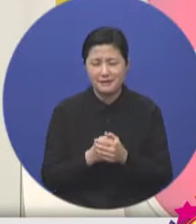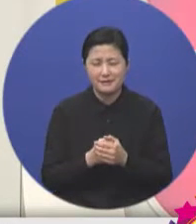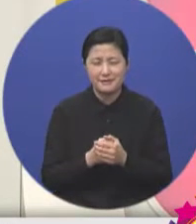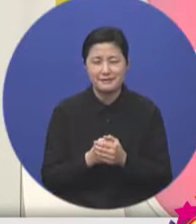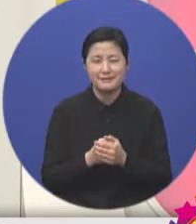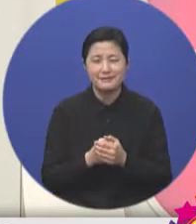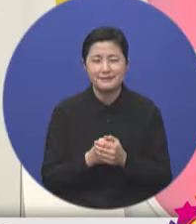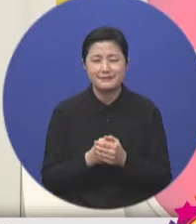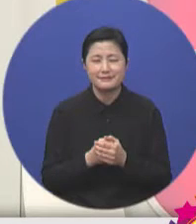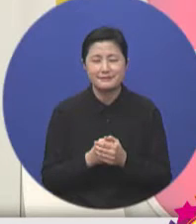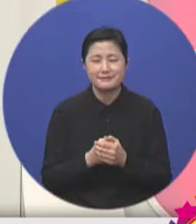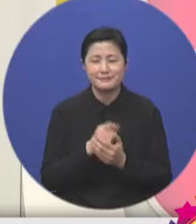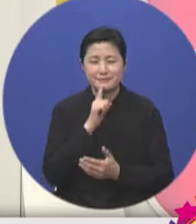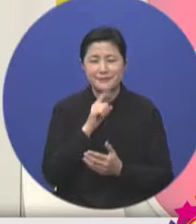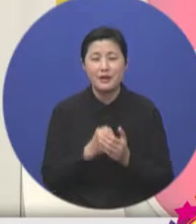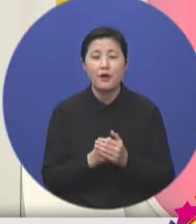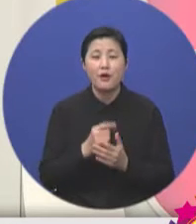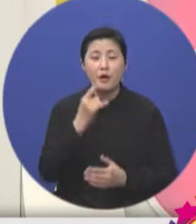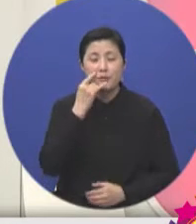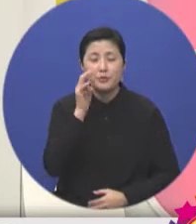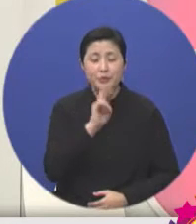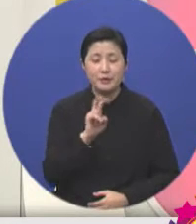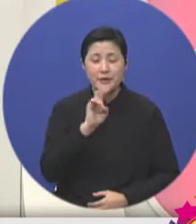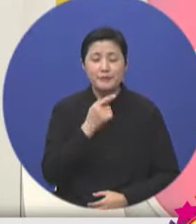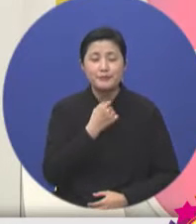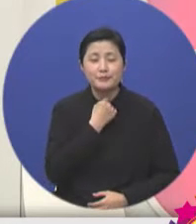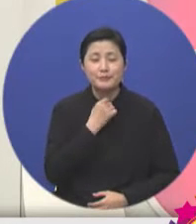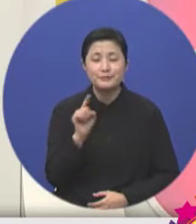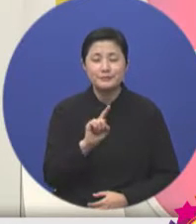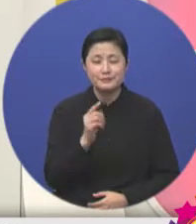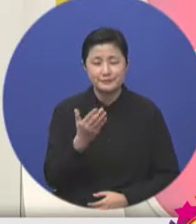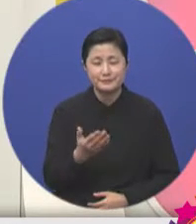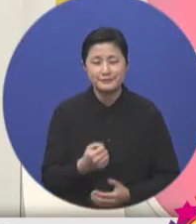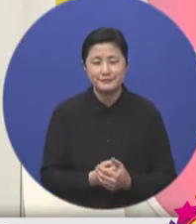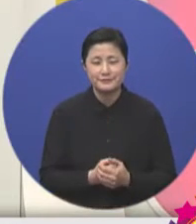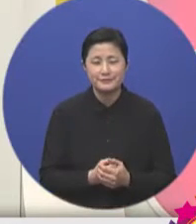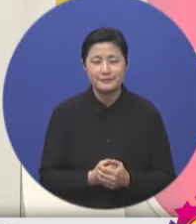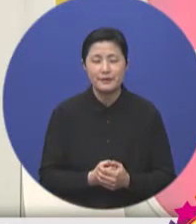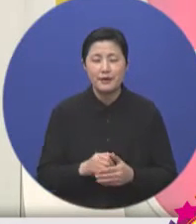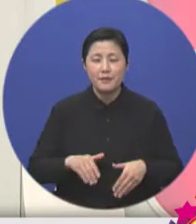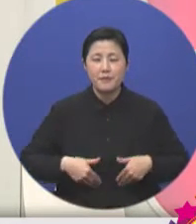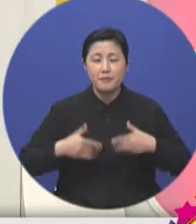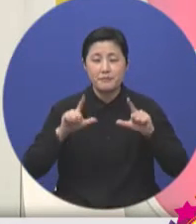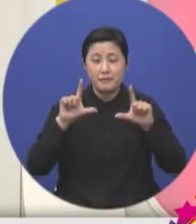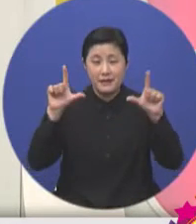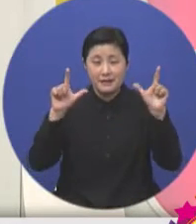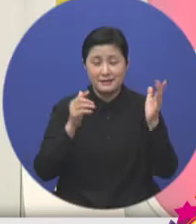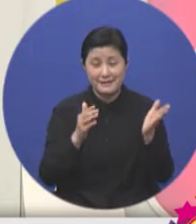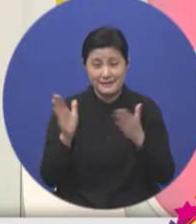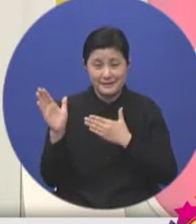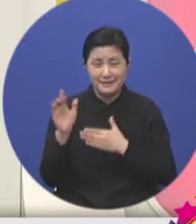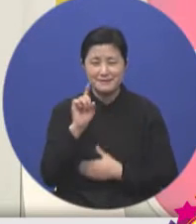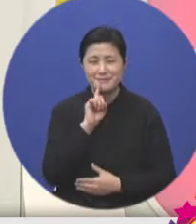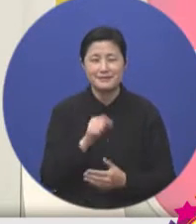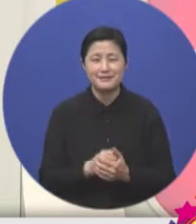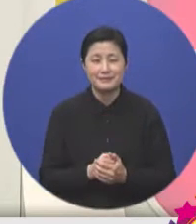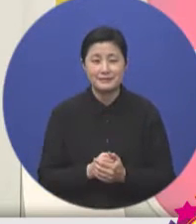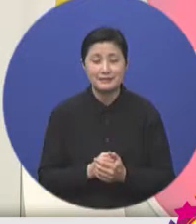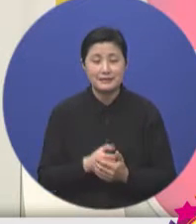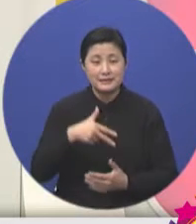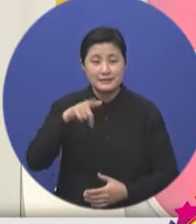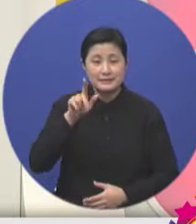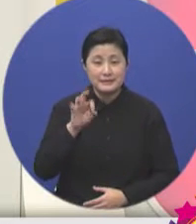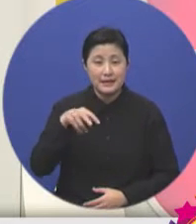일주일 동안 네. 알겠습니다. 어머니 오늘 무슨 노래 준비하셨어요? 저기 봄날은 간다. 봄날은 간다?